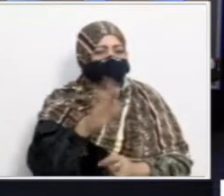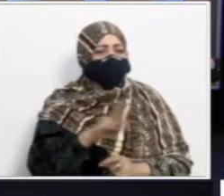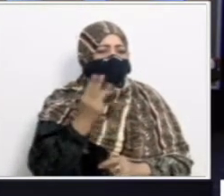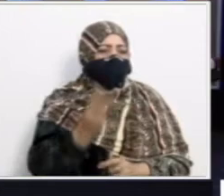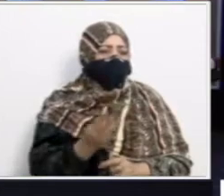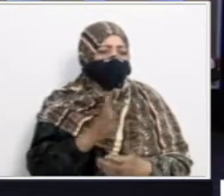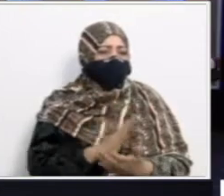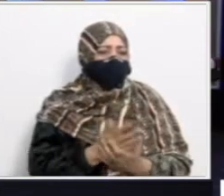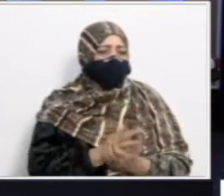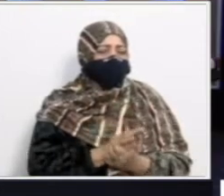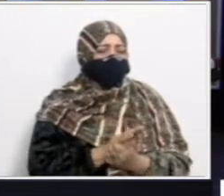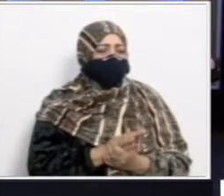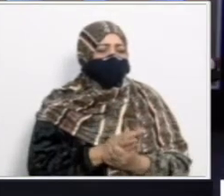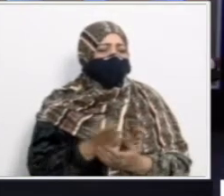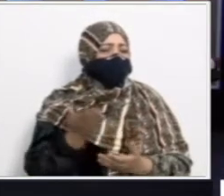غير متجوز.